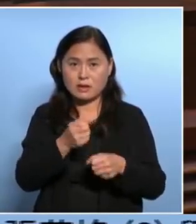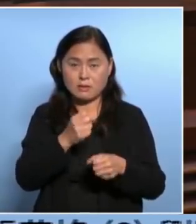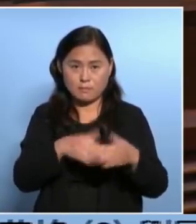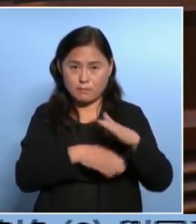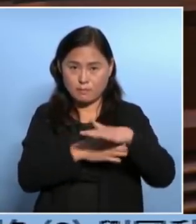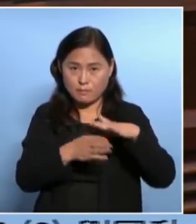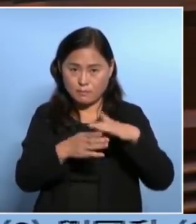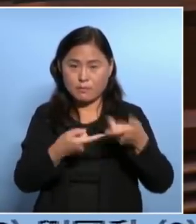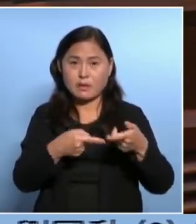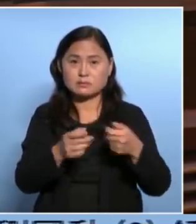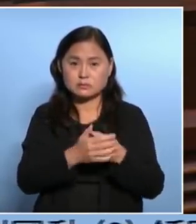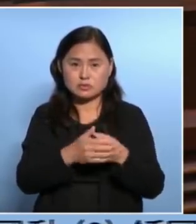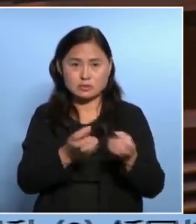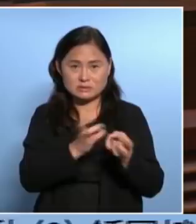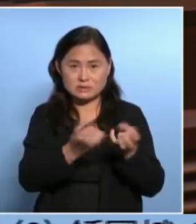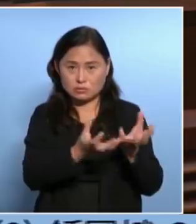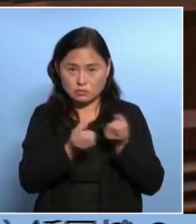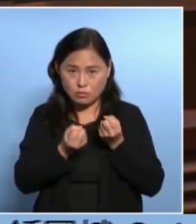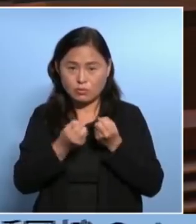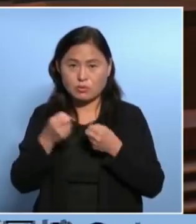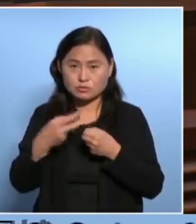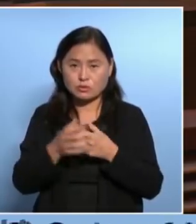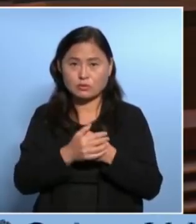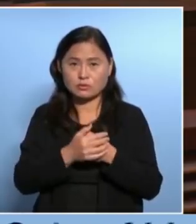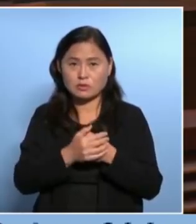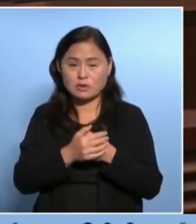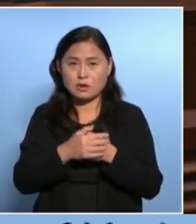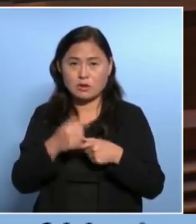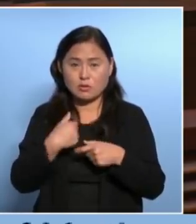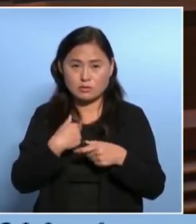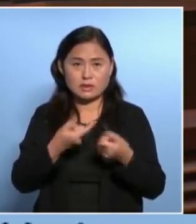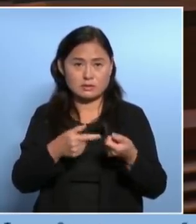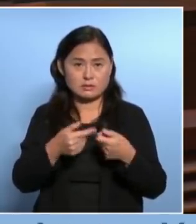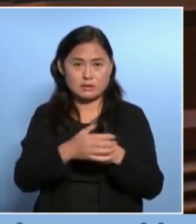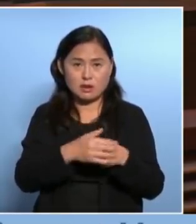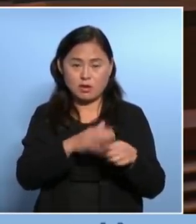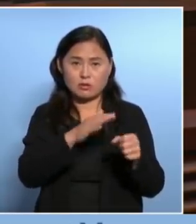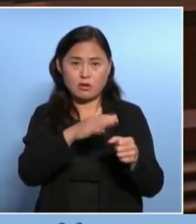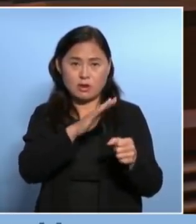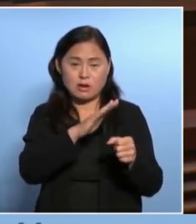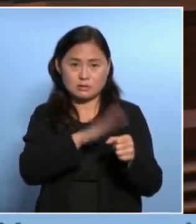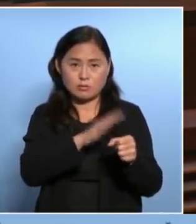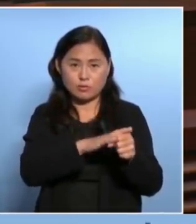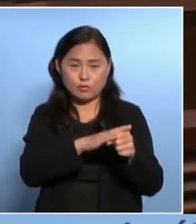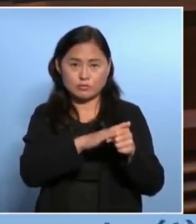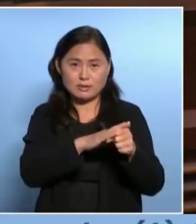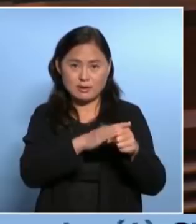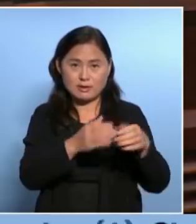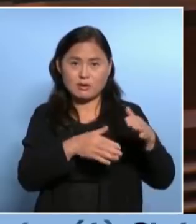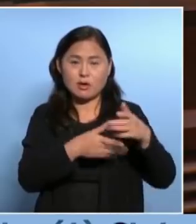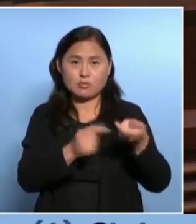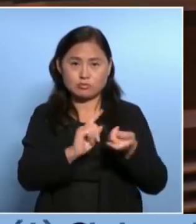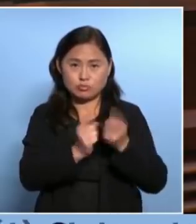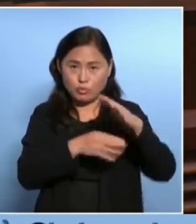料；第二，亦都係經過我哋國家駐日本嘅大使館去攞資料，亦都要經